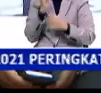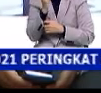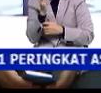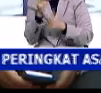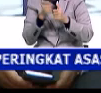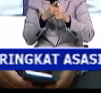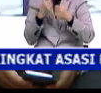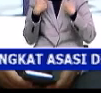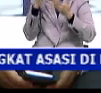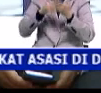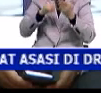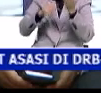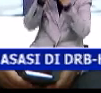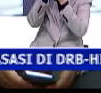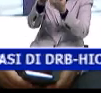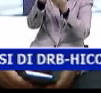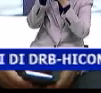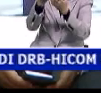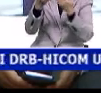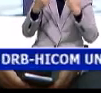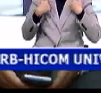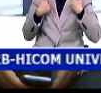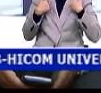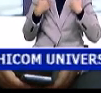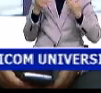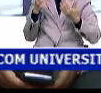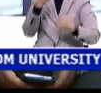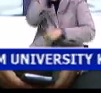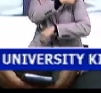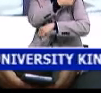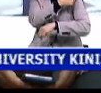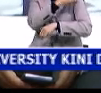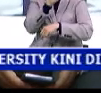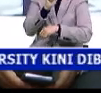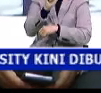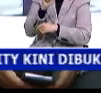Ada berita-berita tentang vaksin AstraZeneca begini,